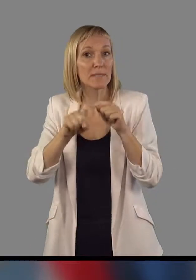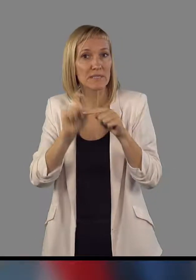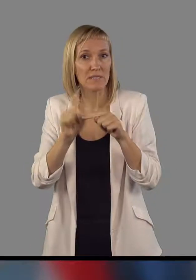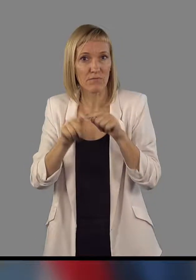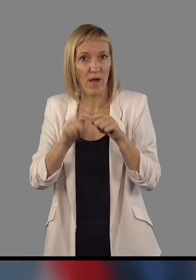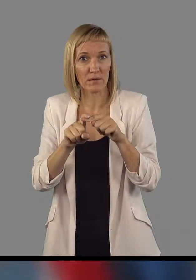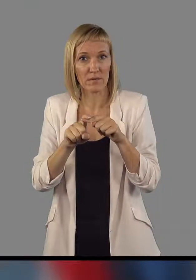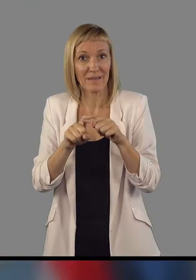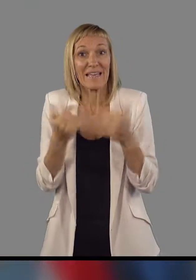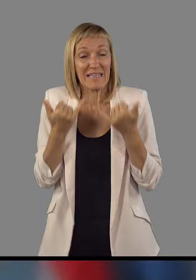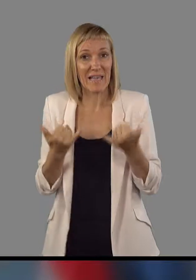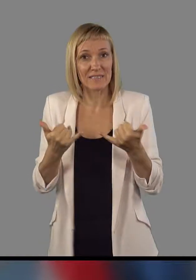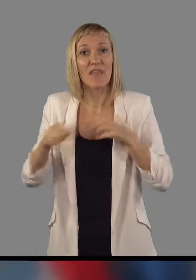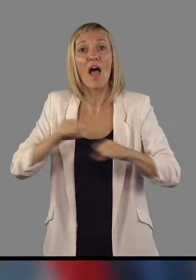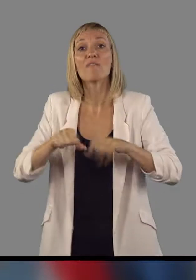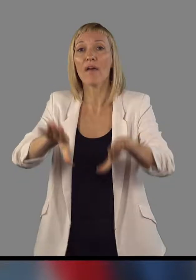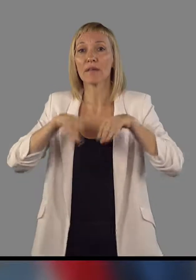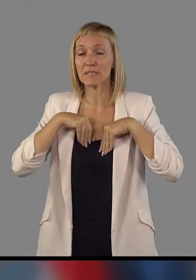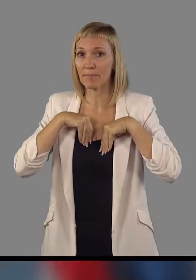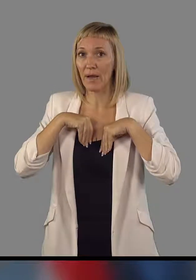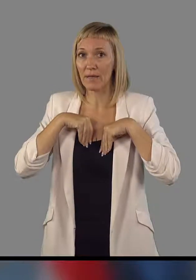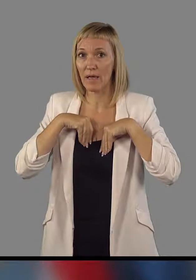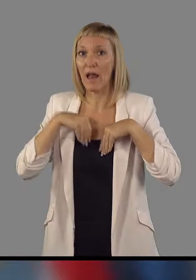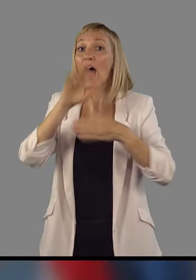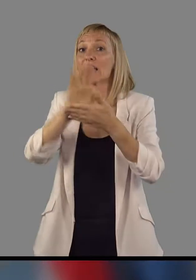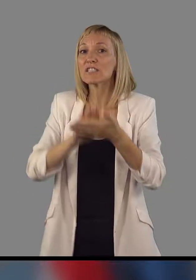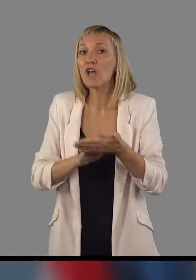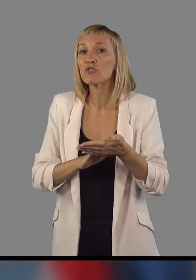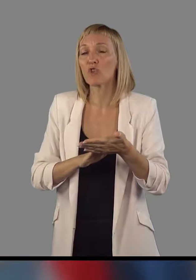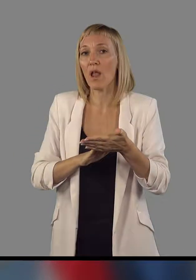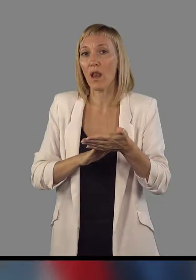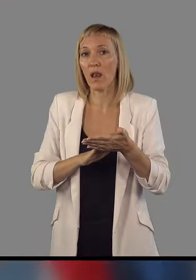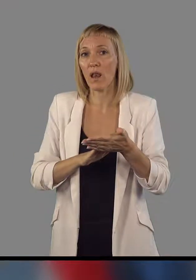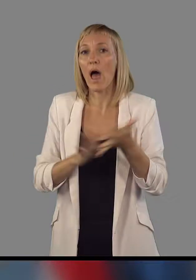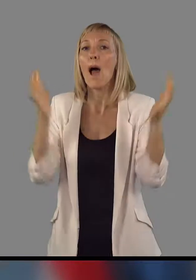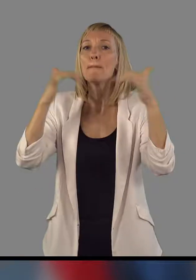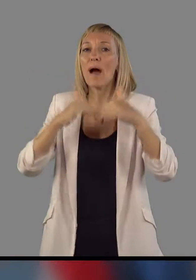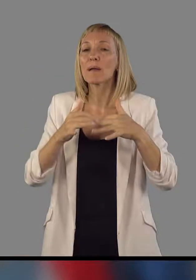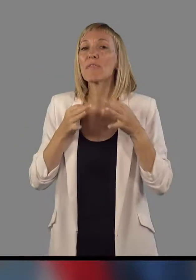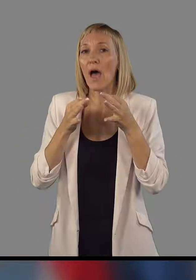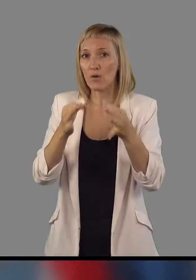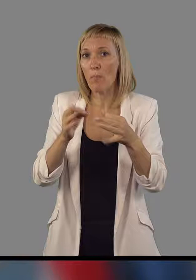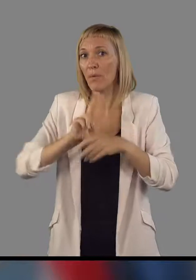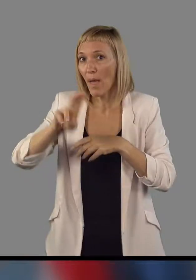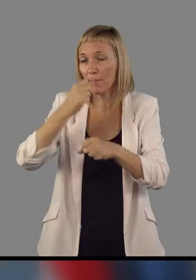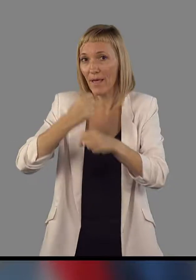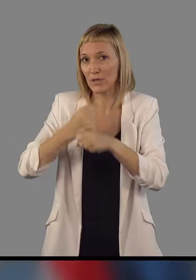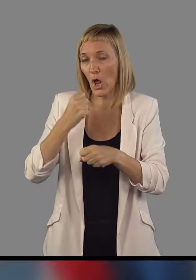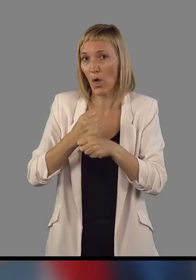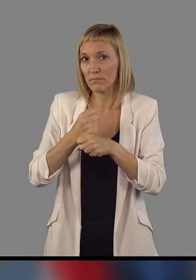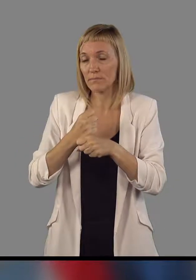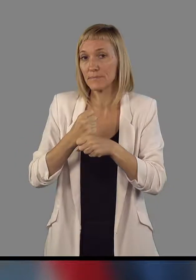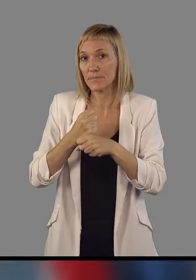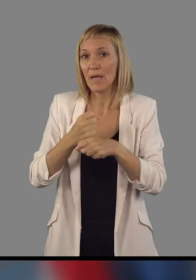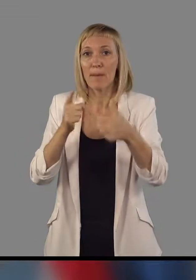zadev, ki jo je tokrat vlada sprejela in tako začenja svojo parlamentarno pot,